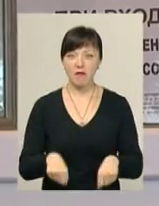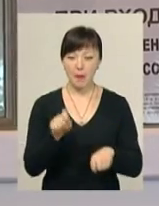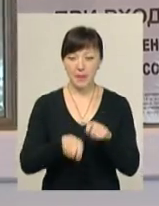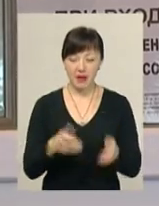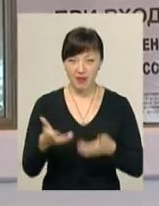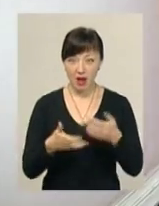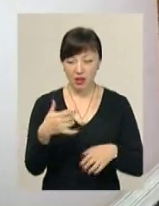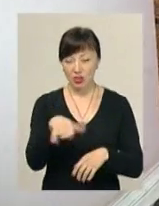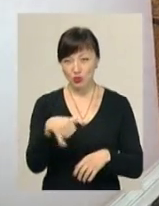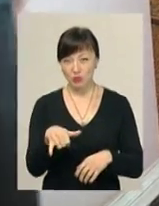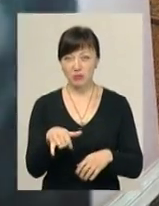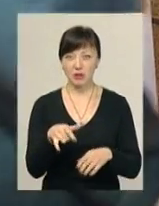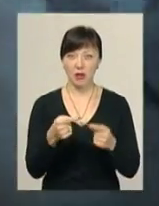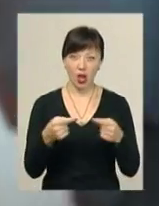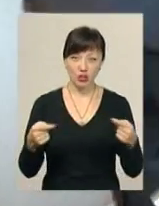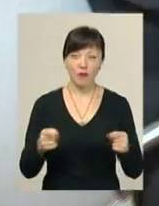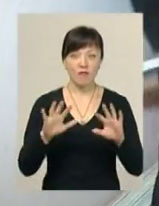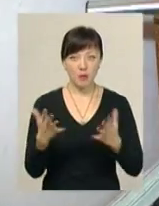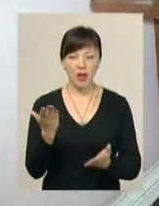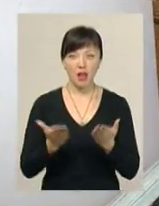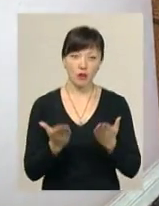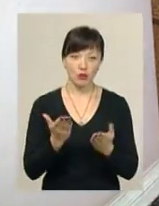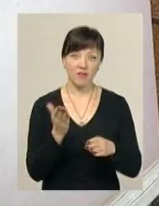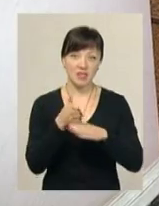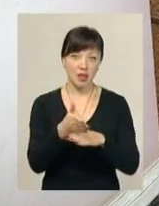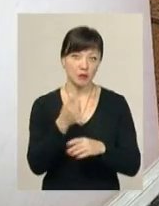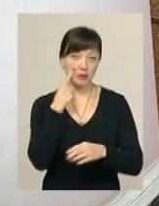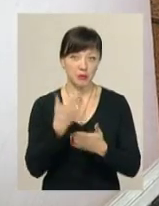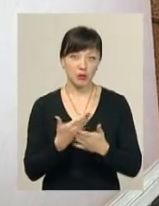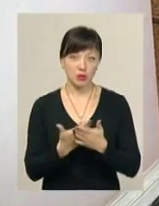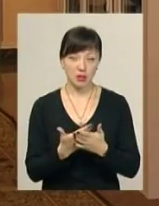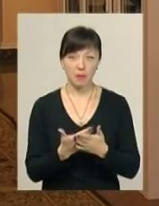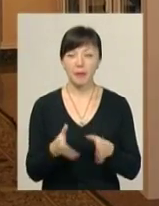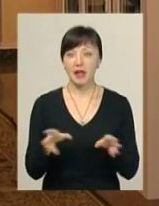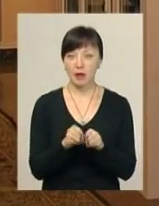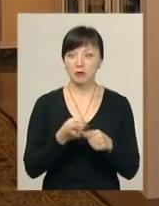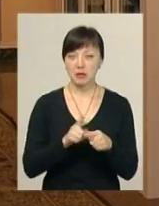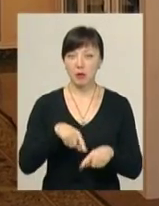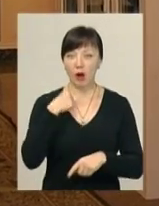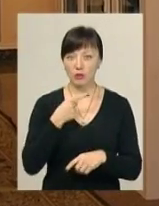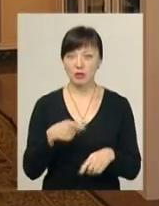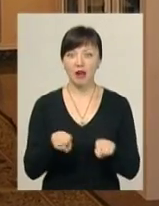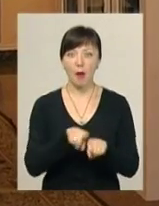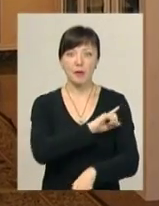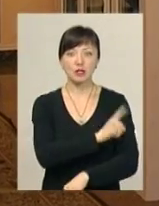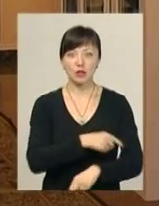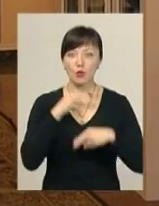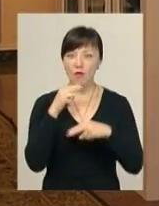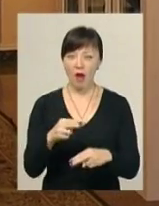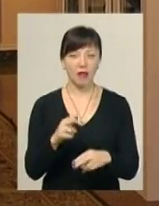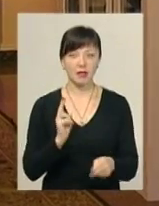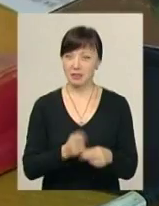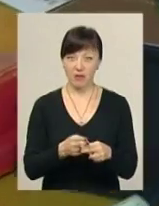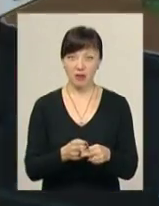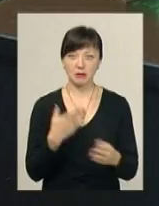речі відвідувачів. Це лише в тому випадку, якщо візитери здалися їм підозрілими. Разом з тим запевняють, така посилена увага не стане